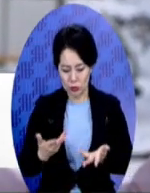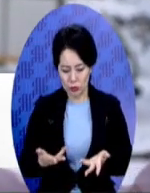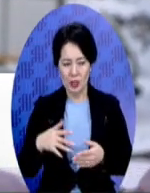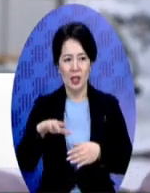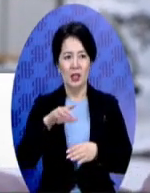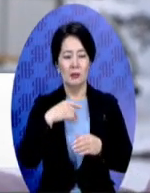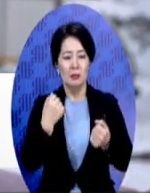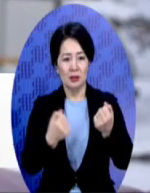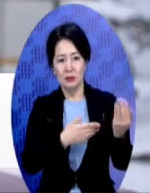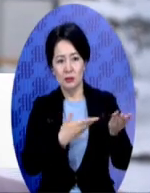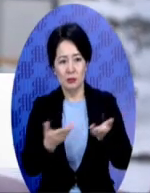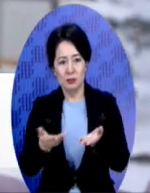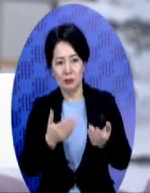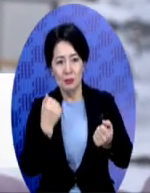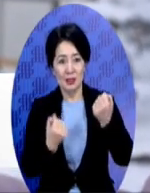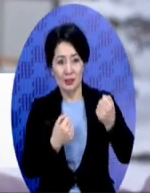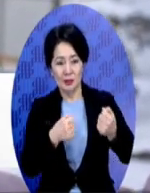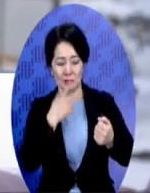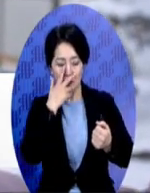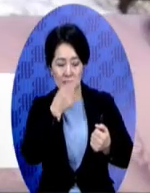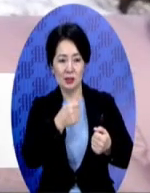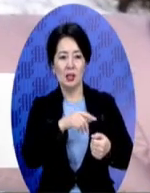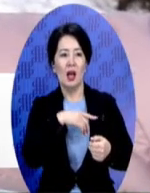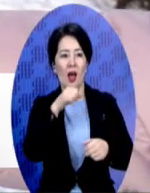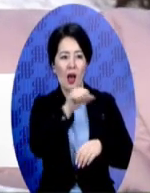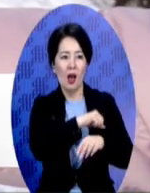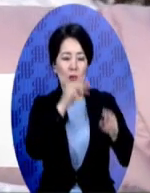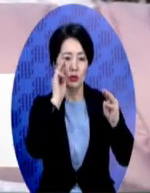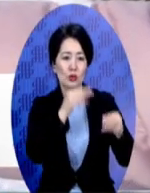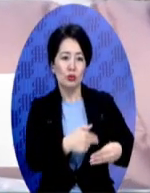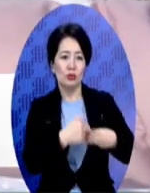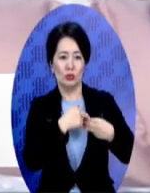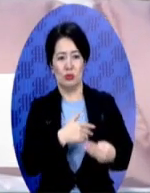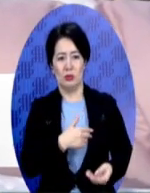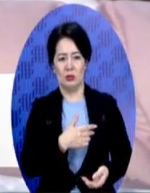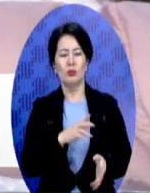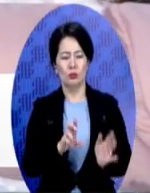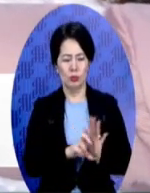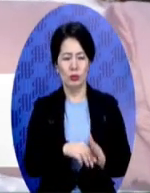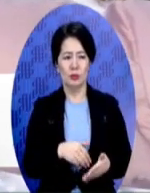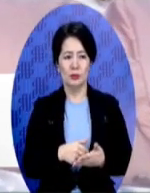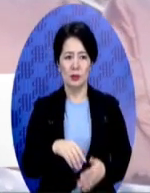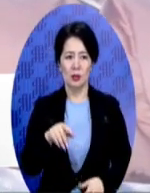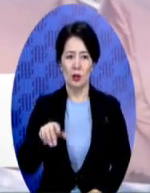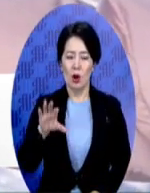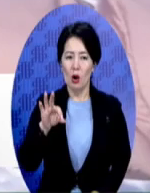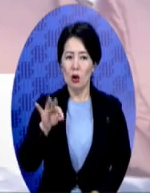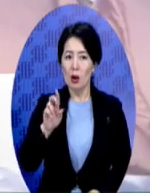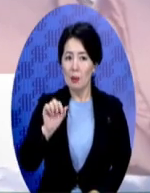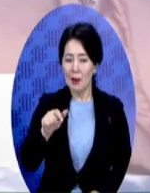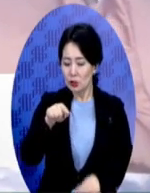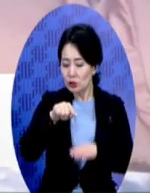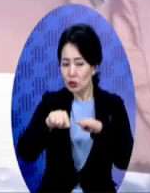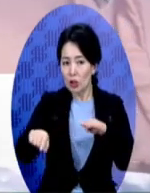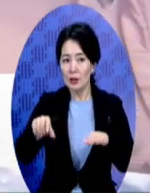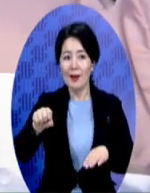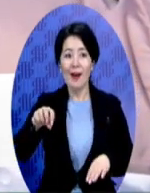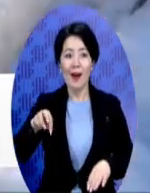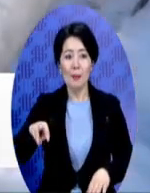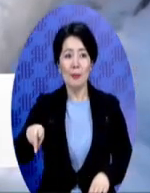шилжиж өгнө гэдэг чинь бас бид бас тусдын болж ил байна. Орхивагийн доод харгамын амд нэрцсэн байна. Энд бол нэг